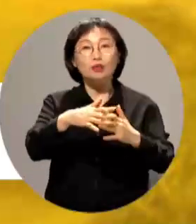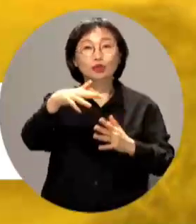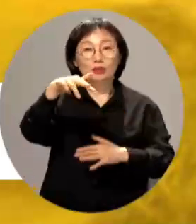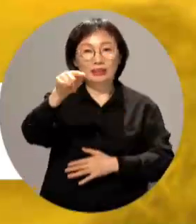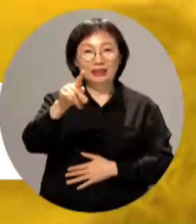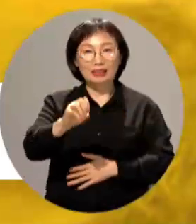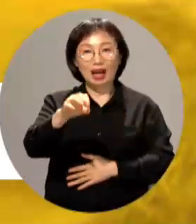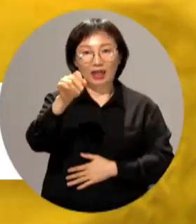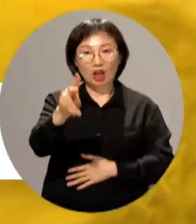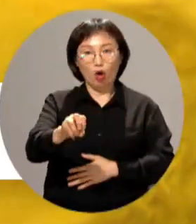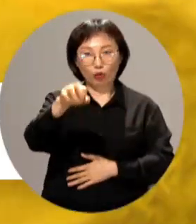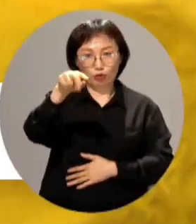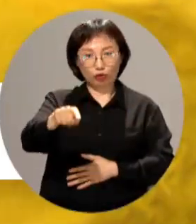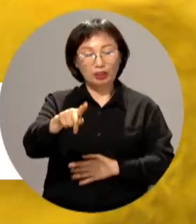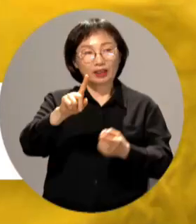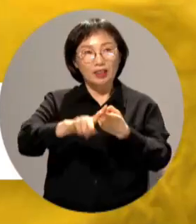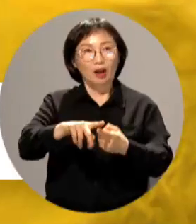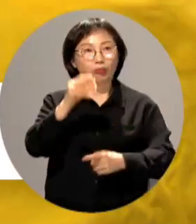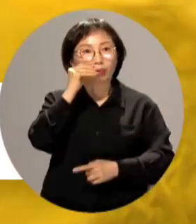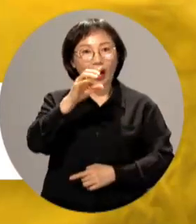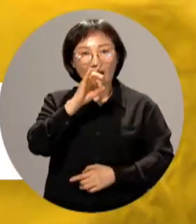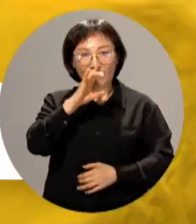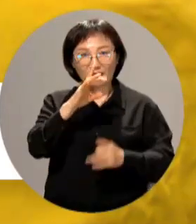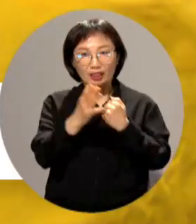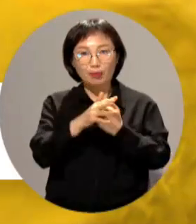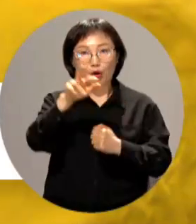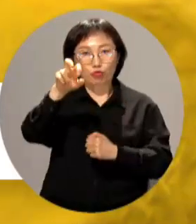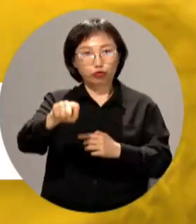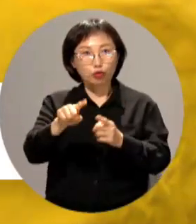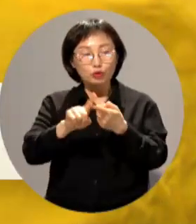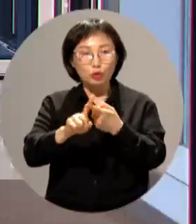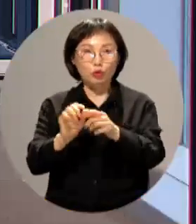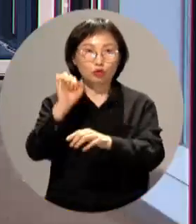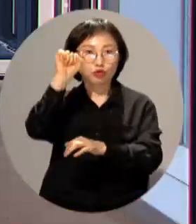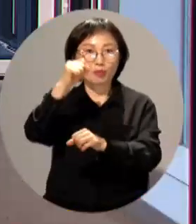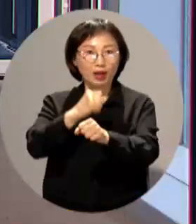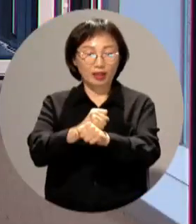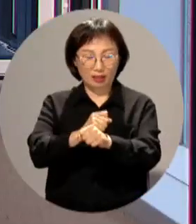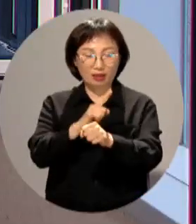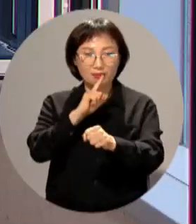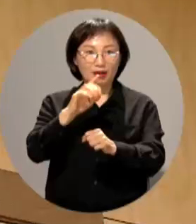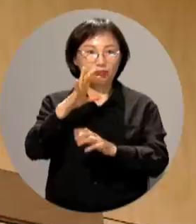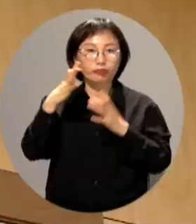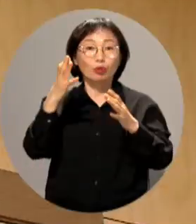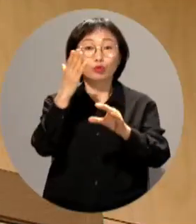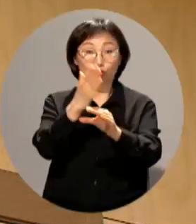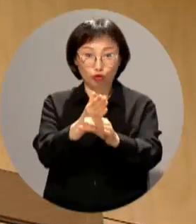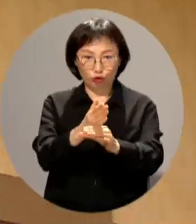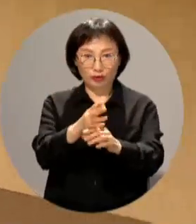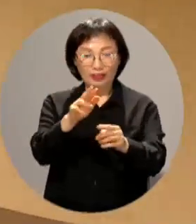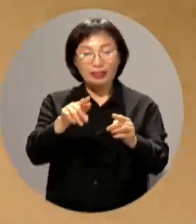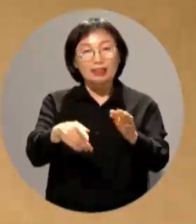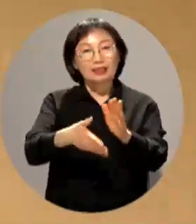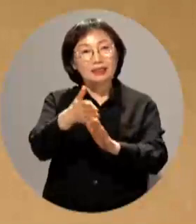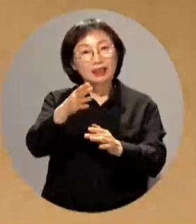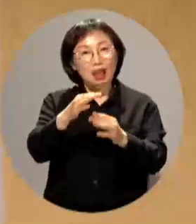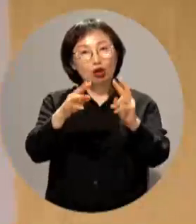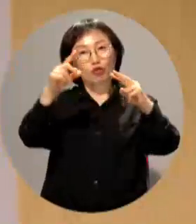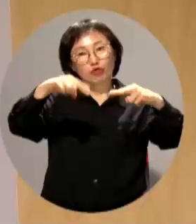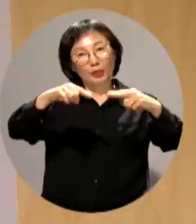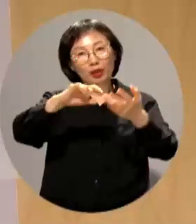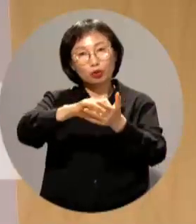주저앉을 수 없다 며 무소속으로 재선 도전에 나서 화제를 몰고 있습니다 장 후보는 시세 2배에 달하는